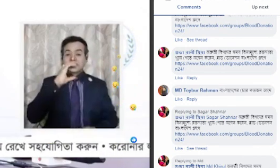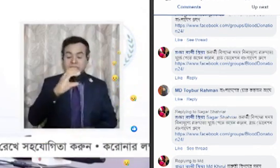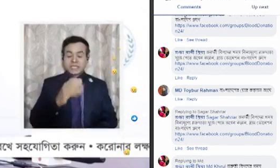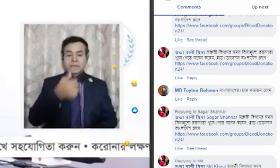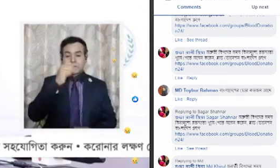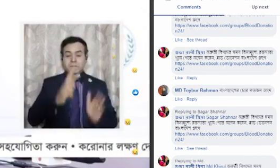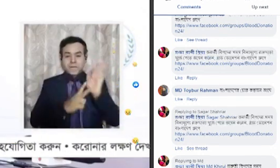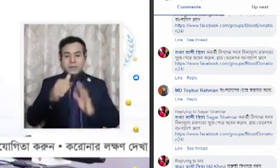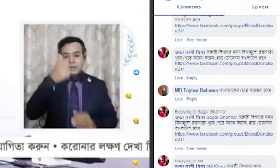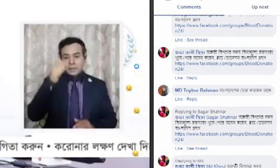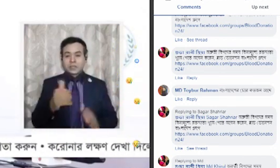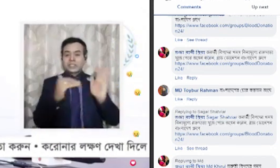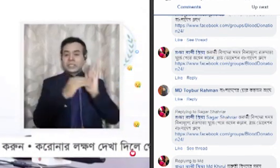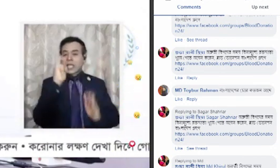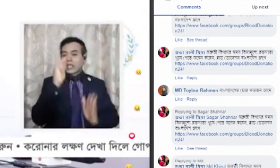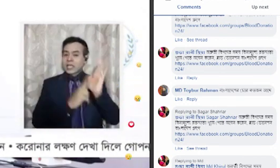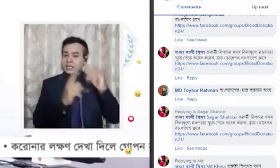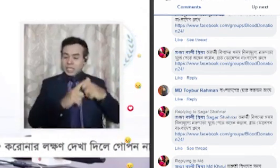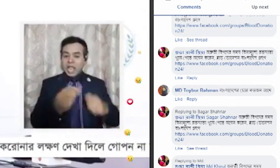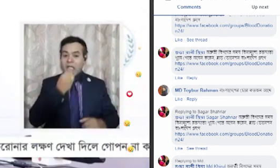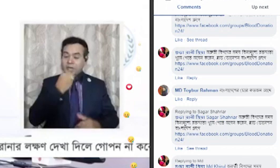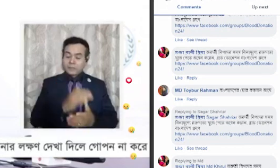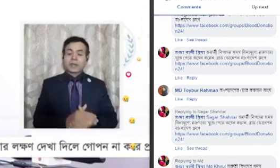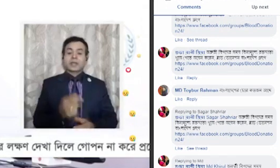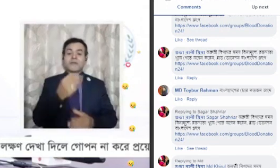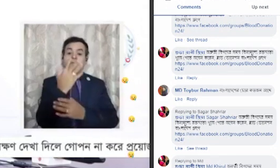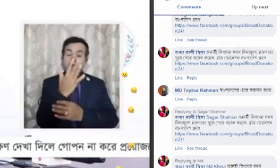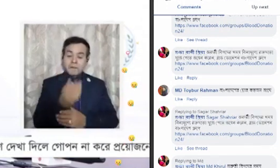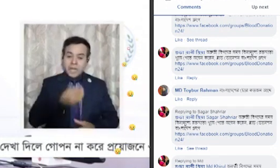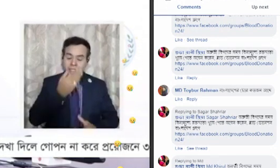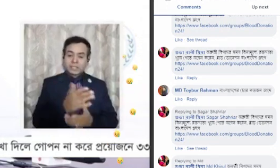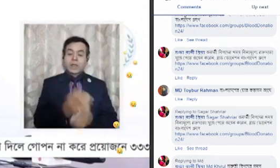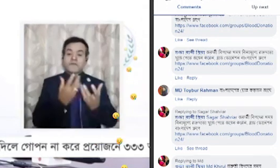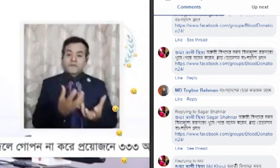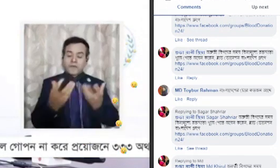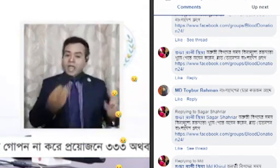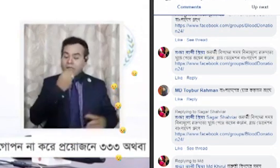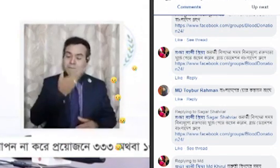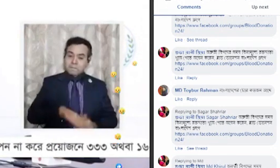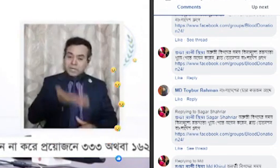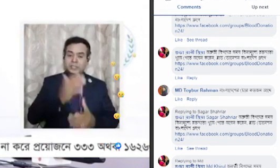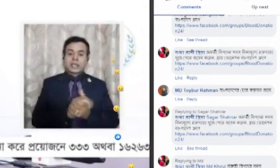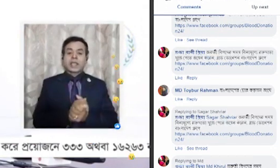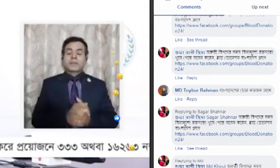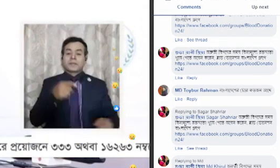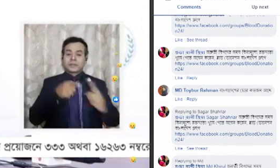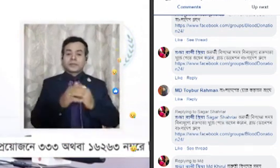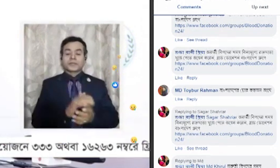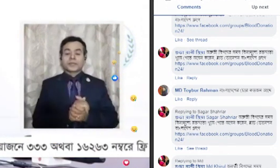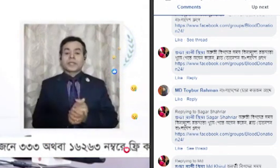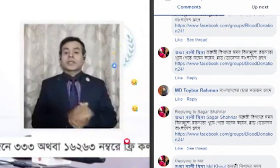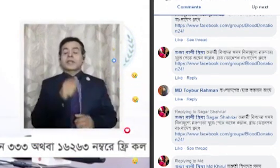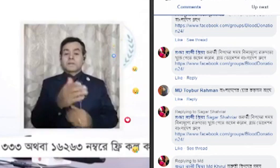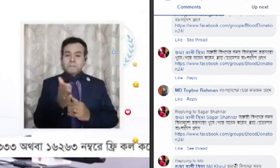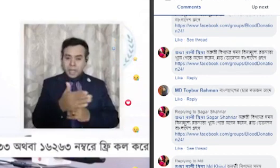পুষ্টিকর খাবার রোগ প্রতিরোধে বাড়ায়, কাজে সকলেই আমরা যথাসম্ভব পুষ্টিকর খাবার গ্রহণ করব। ফল, টাটকা শাকসবজি